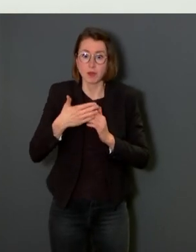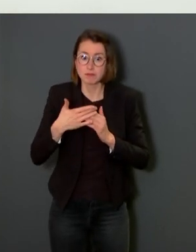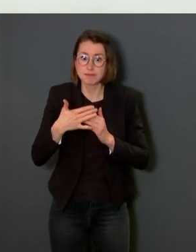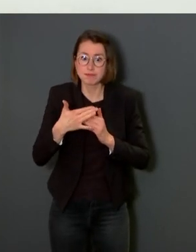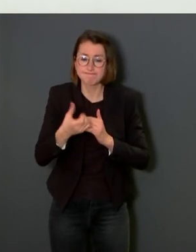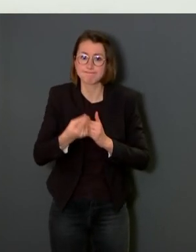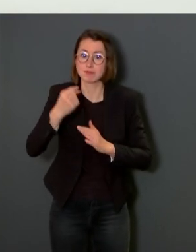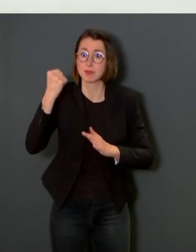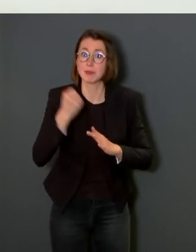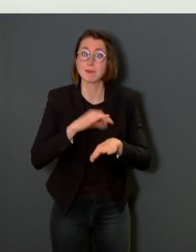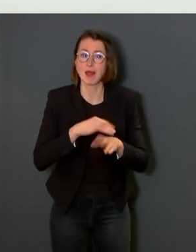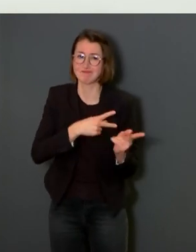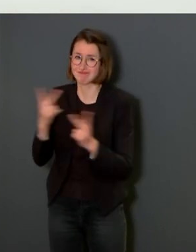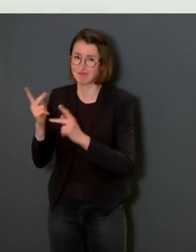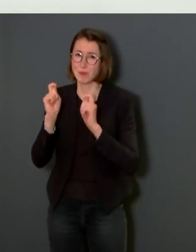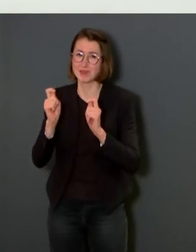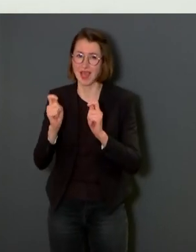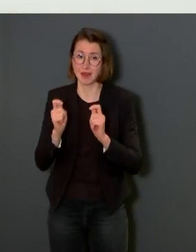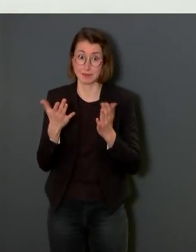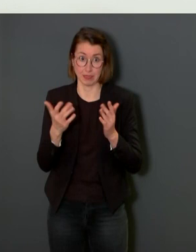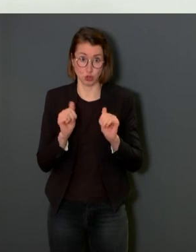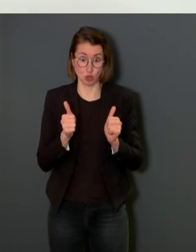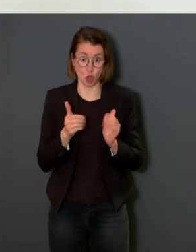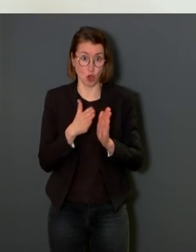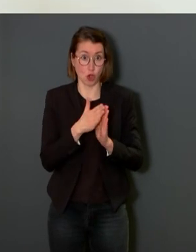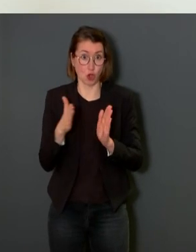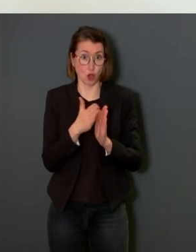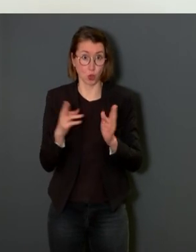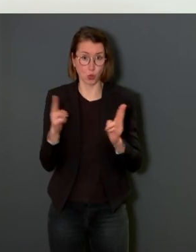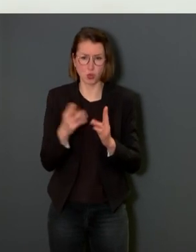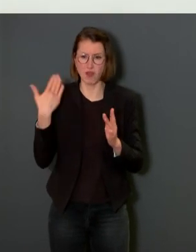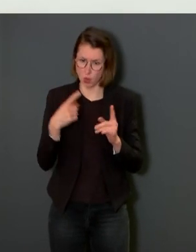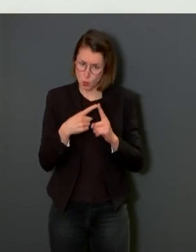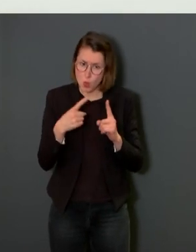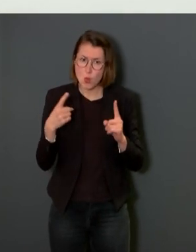court. Et ça, c'est nouveau. On voit aussi dans le séquençage